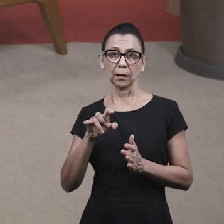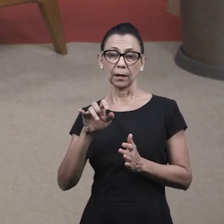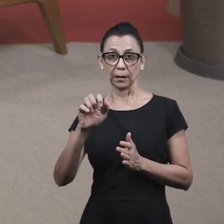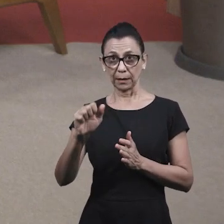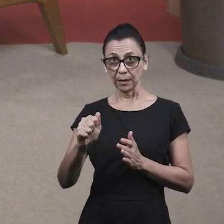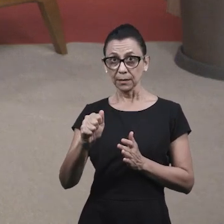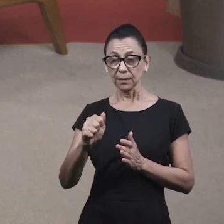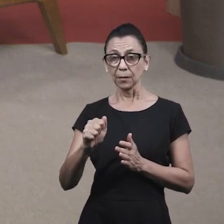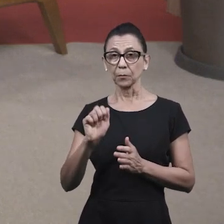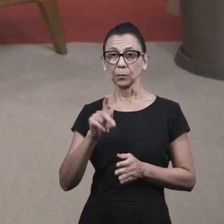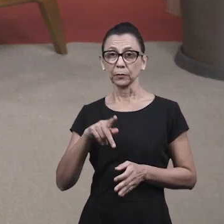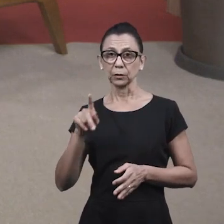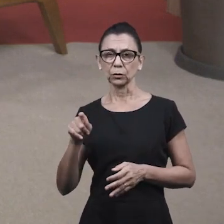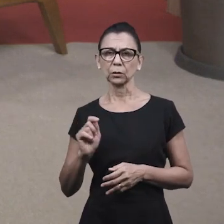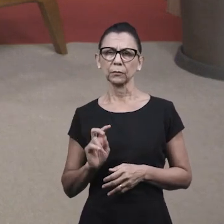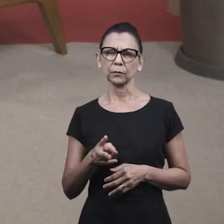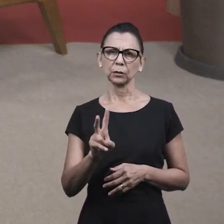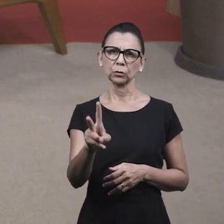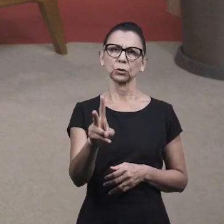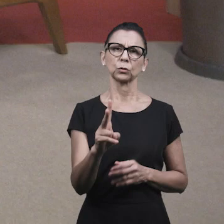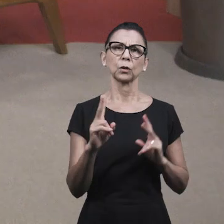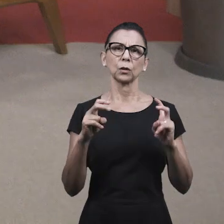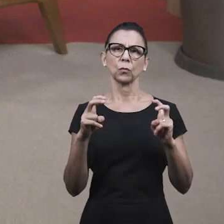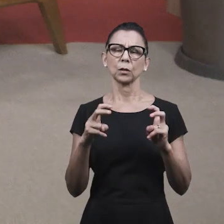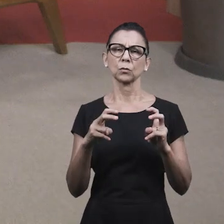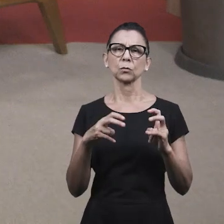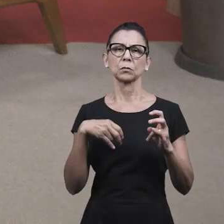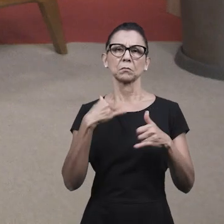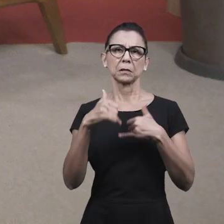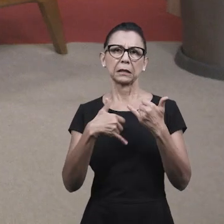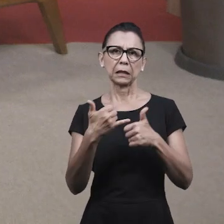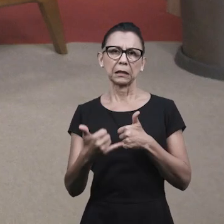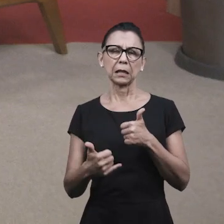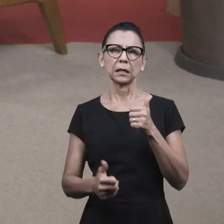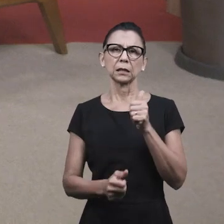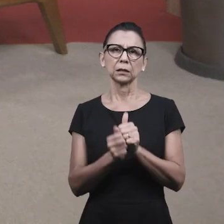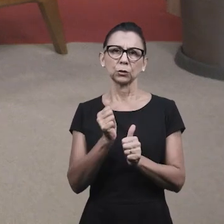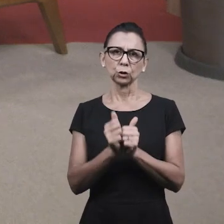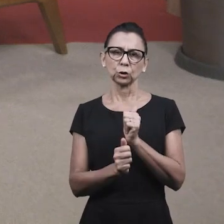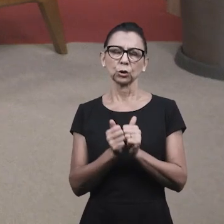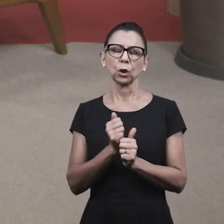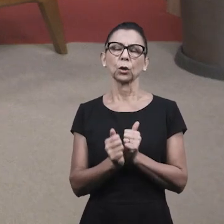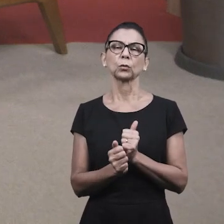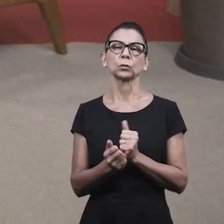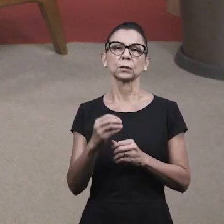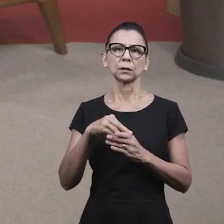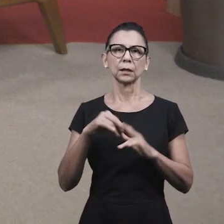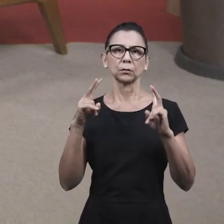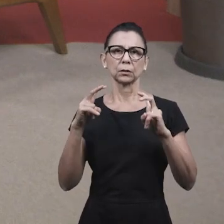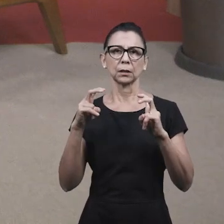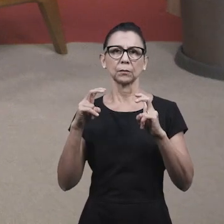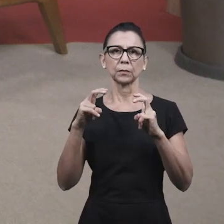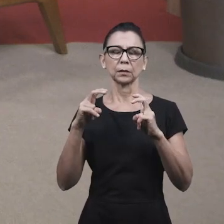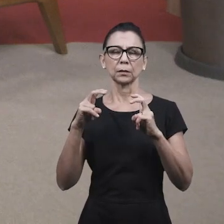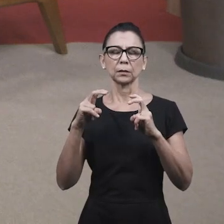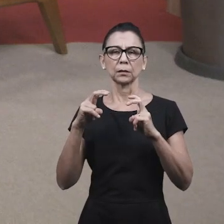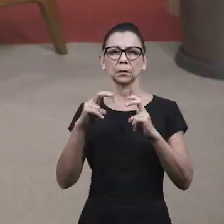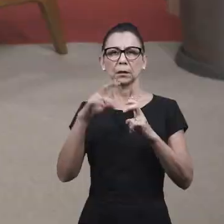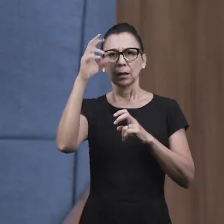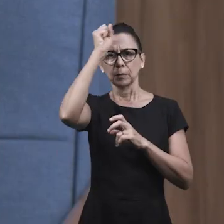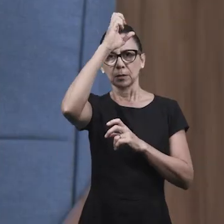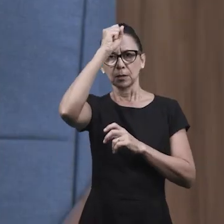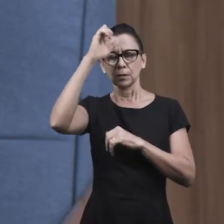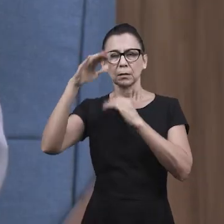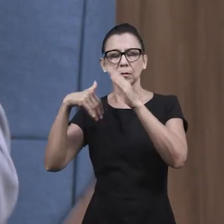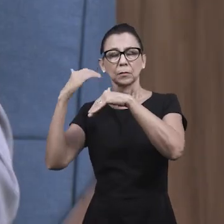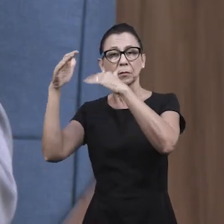continuer à aborder le sujet, le jeu et les sports dans la thématique développement et apprentissage. Dans